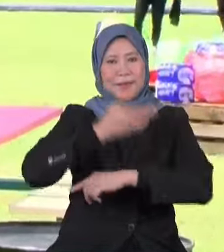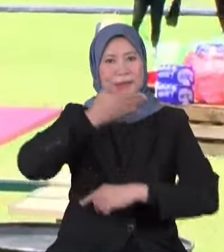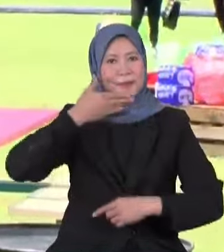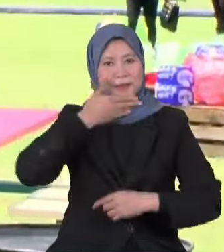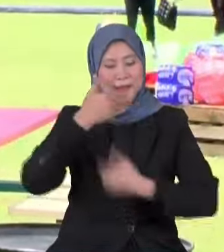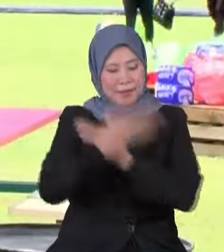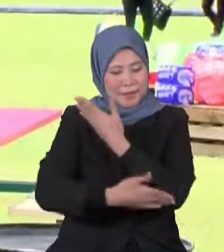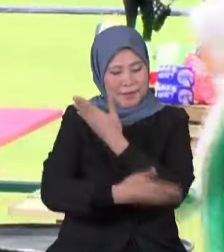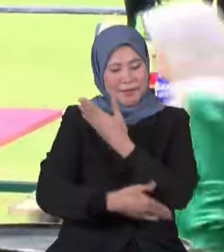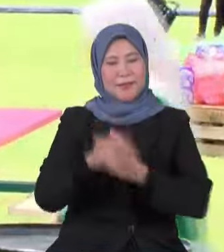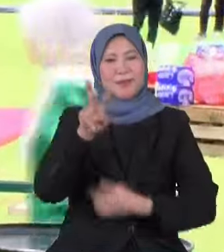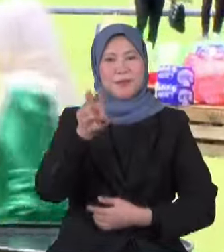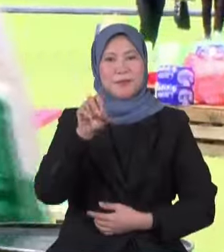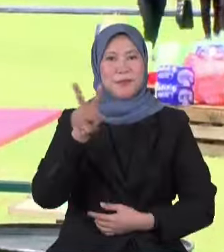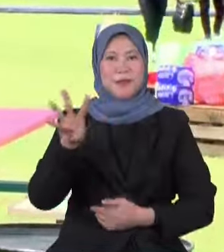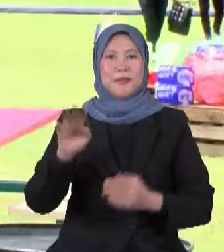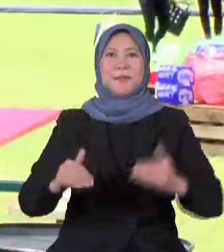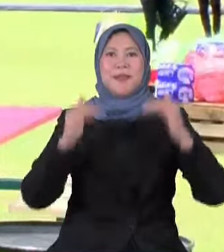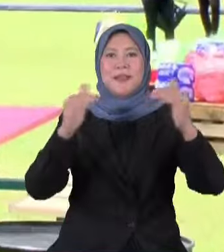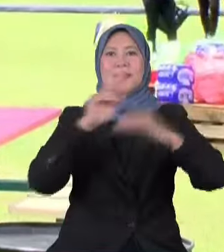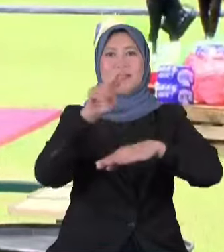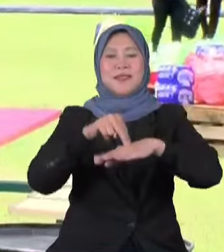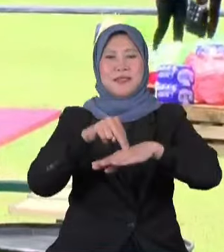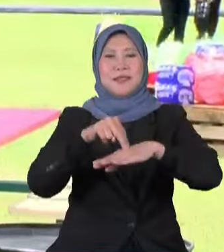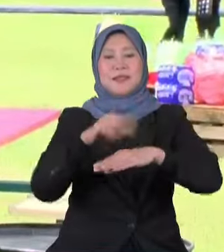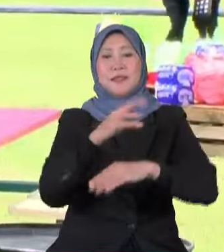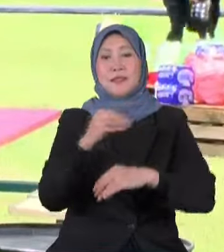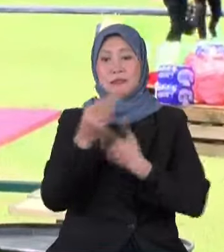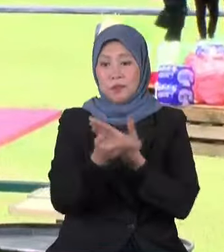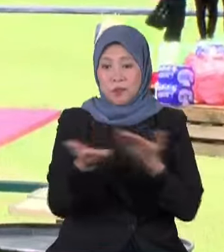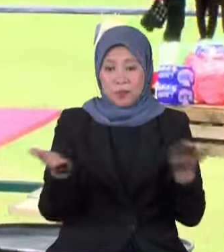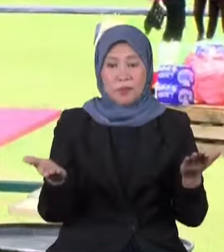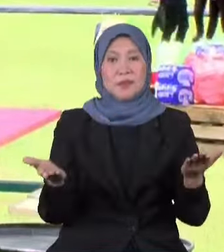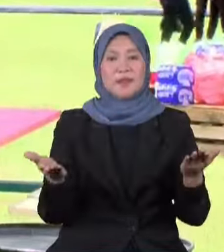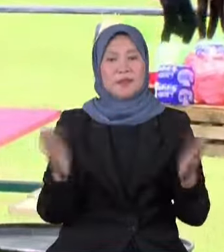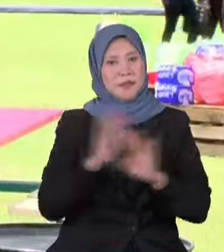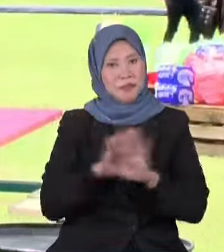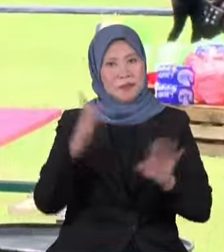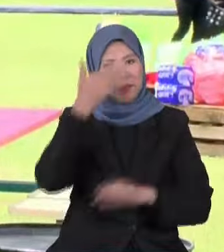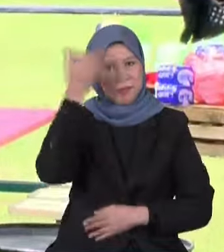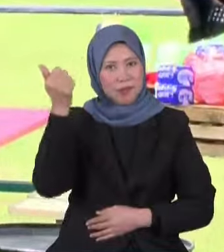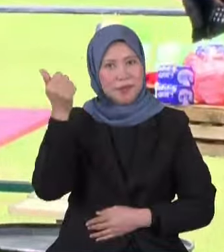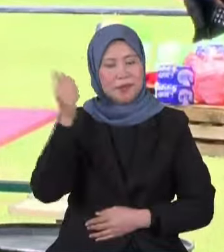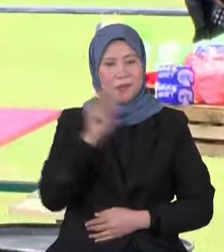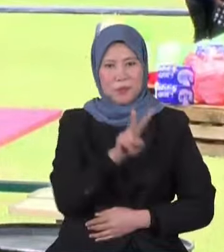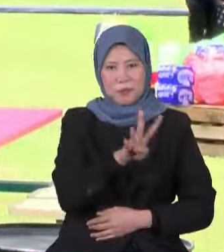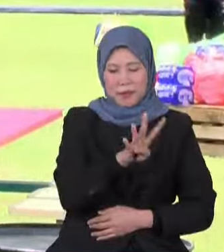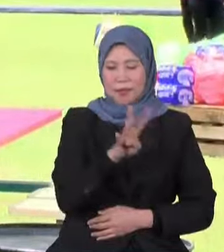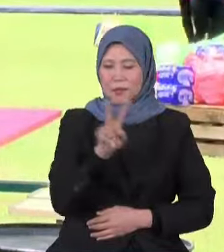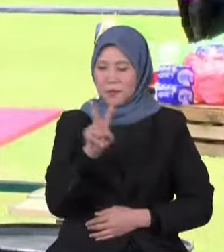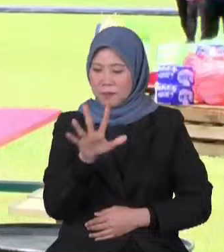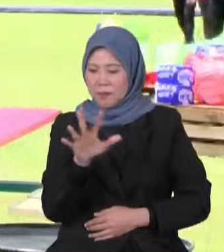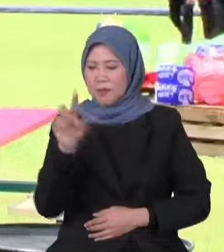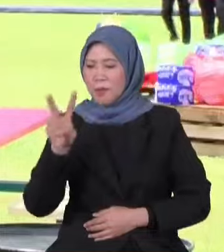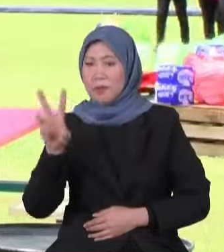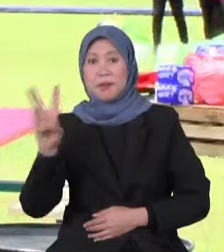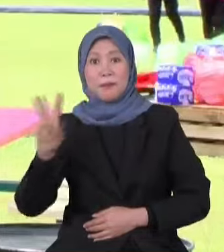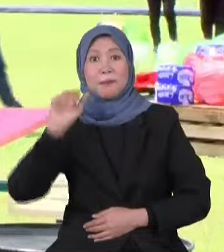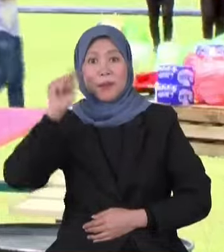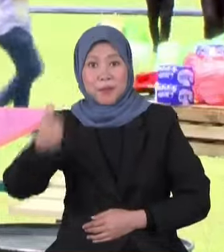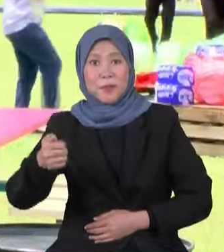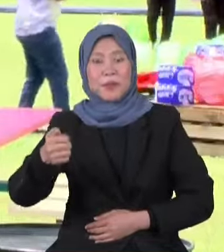Negara 2024 Peringkat Kebangsaan. Dan kepada anda semua, jangan lupa bukan sahaja 24, 25 dan juga 26 pada hari